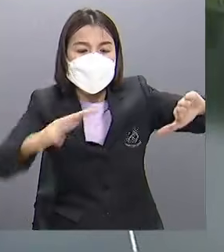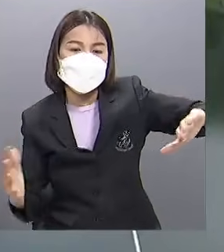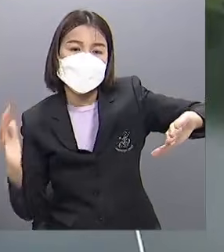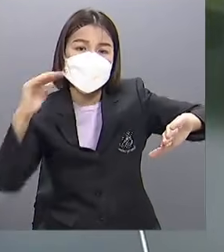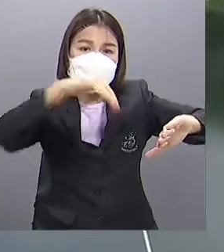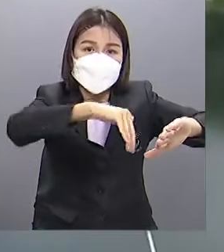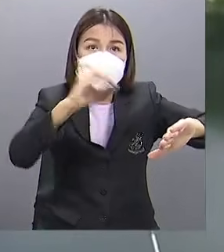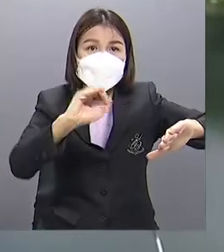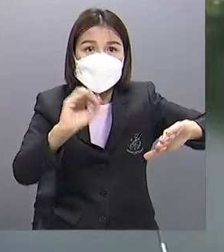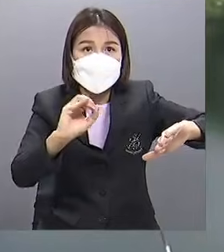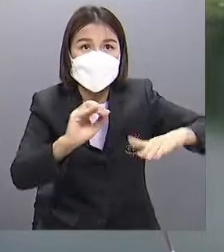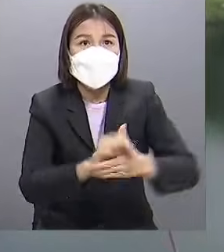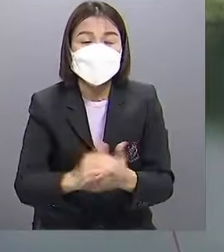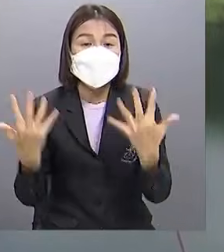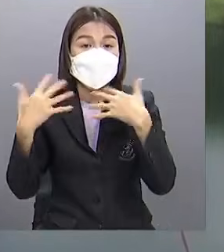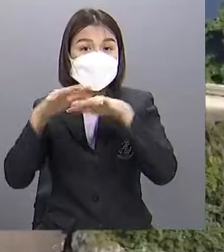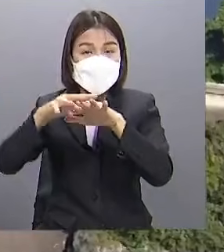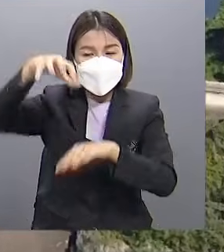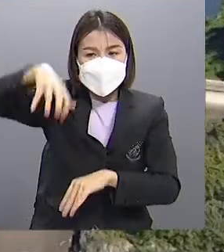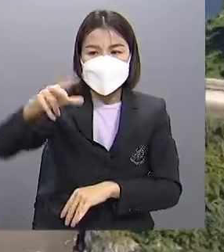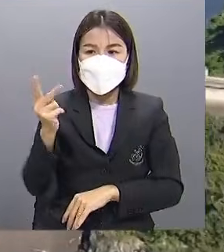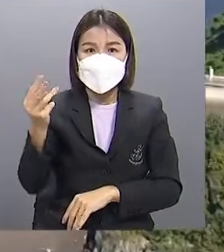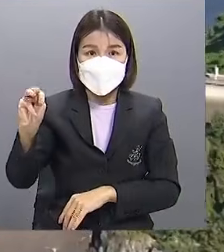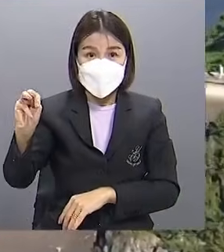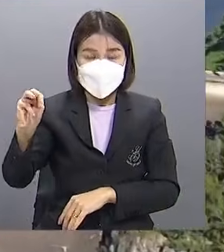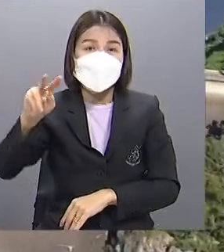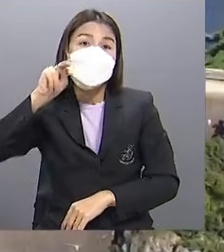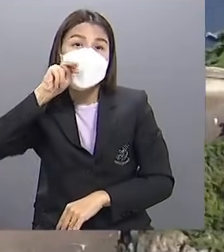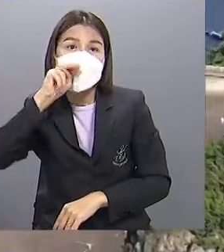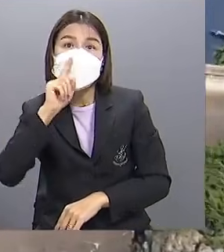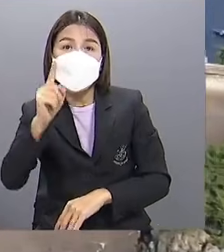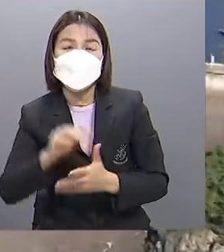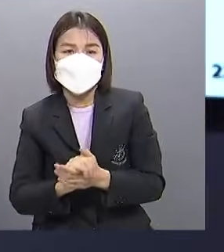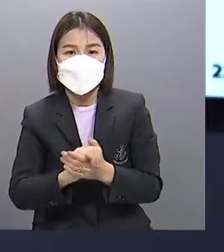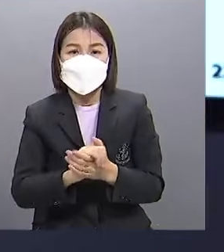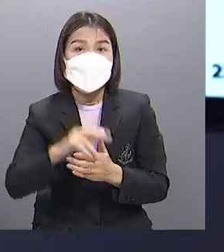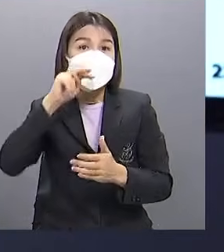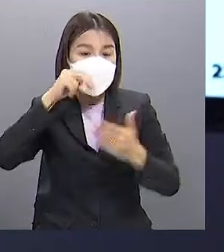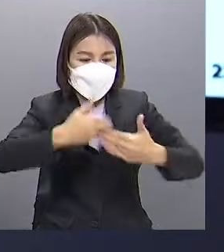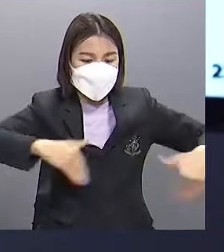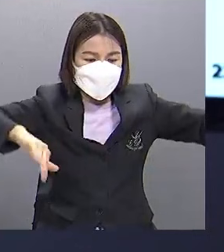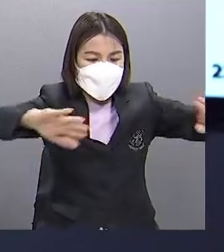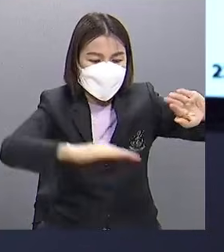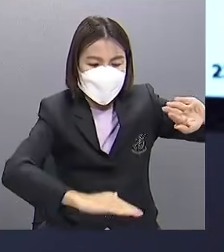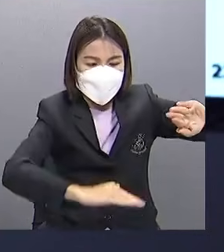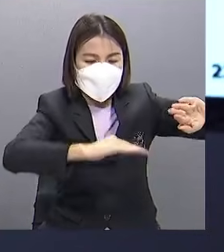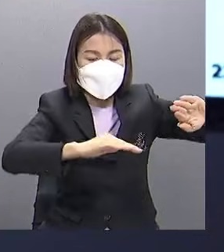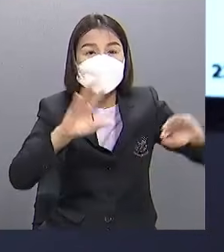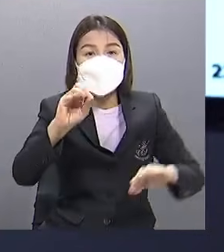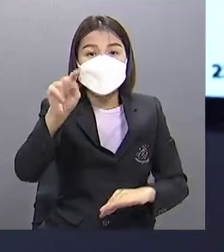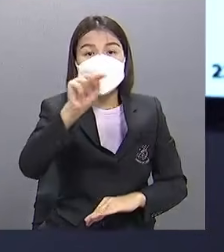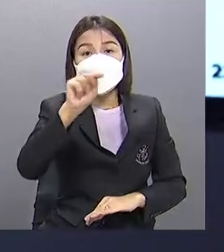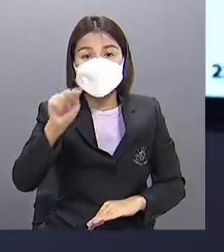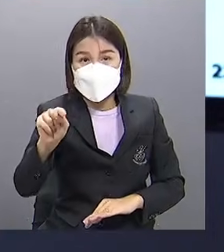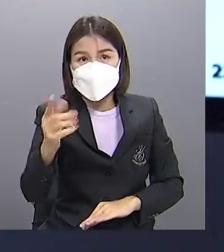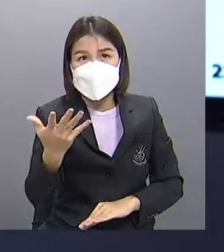ะครับก็พบว่าปริมาณน้ำในเขื่อนเนี่ยมีแค่ประมาณสัก 50% ความจุของเขื่อนก็ต้องหวังว่าพายุ